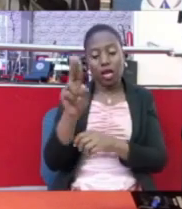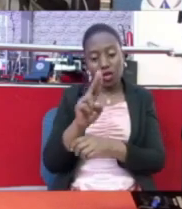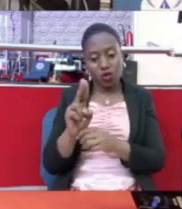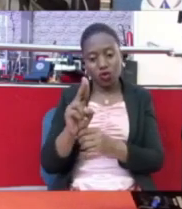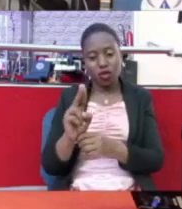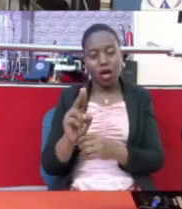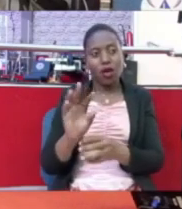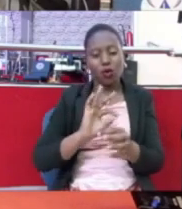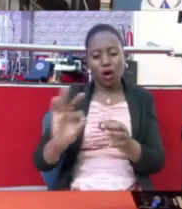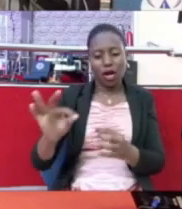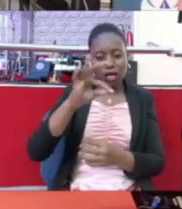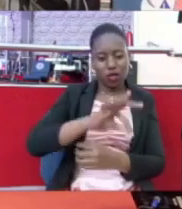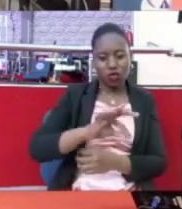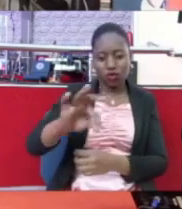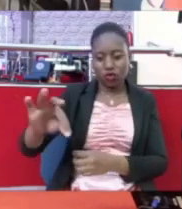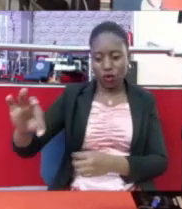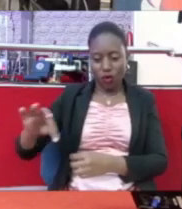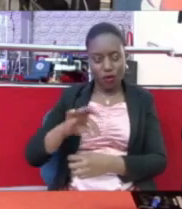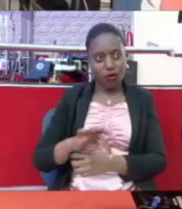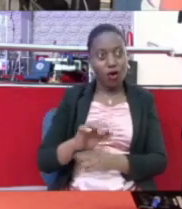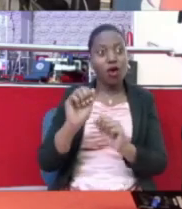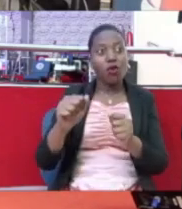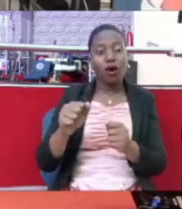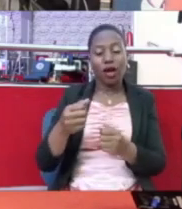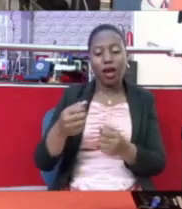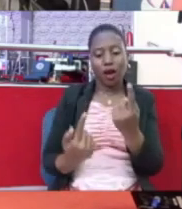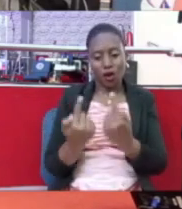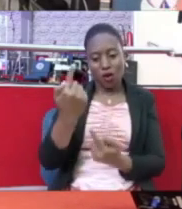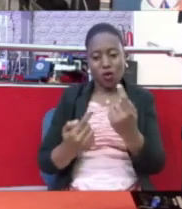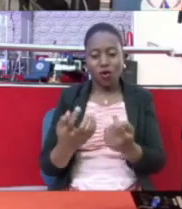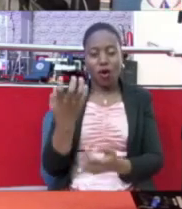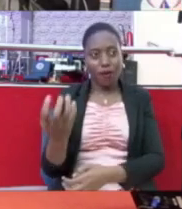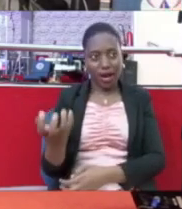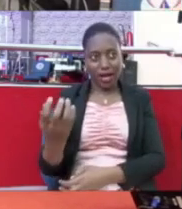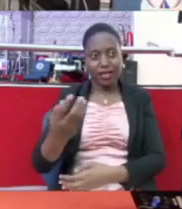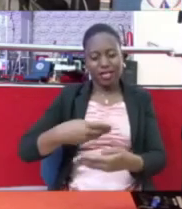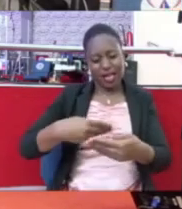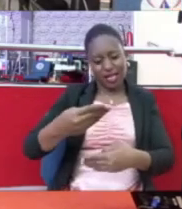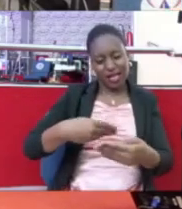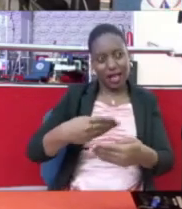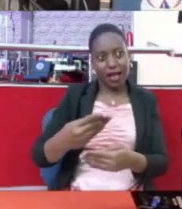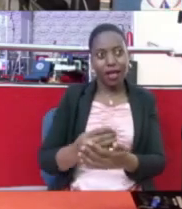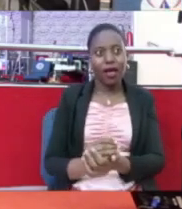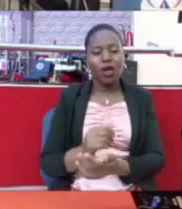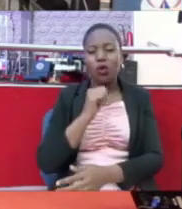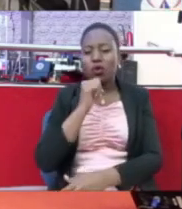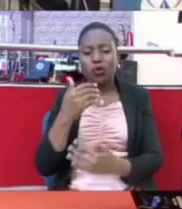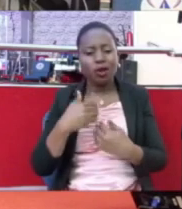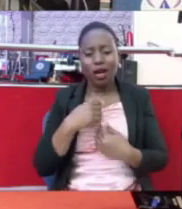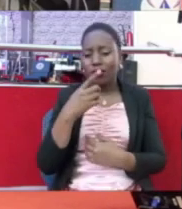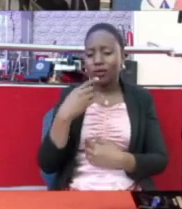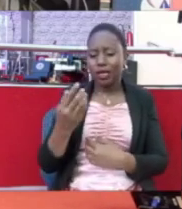ukatumia stove yako. You can cook mandazis and sell. Unaweza pika mandazi na uuze. You don't have to tell your children you have nothing to give